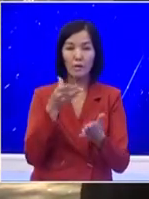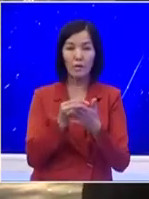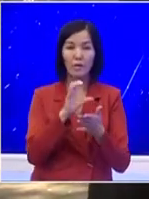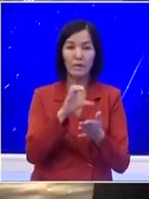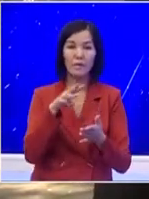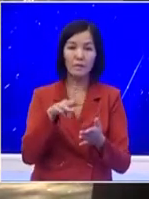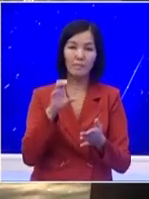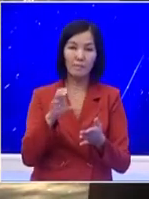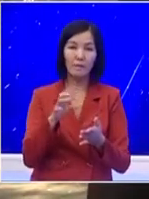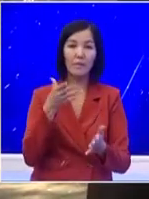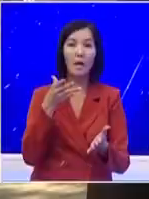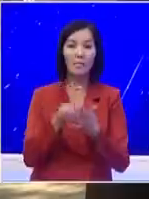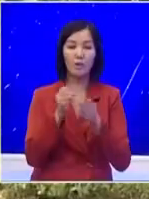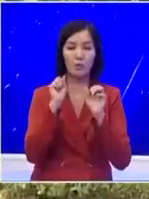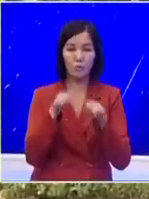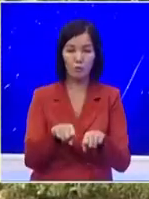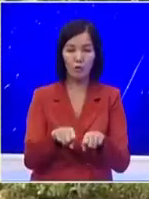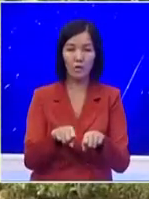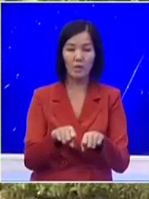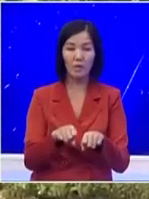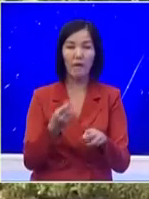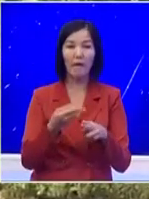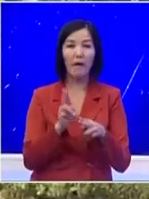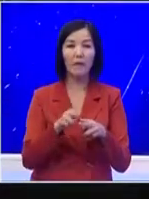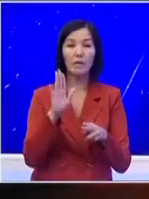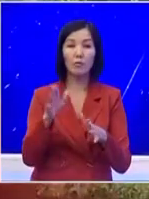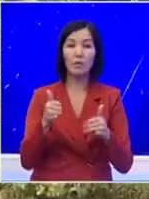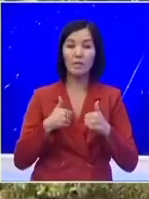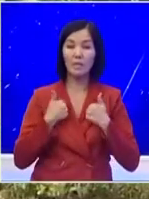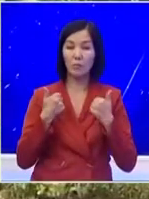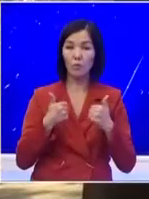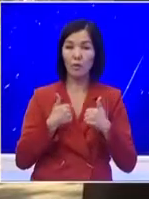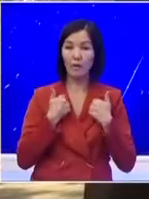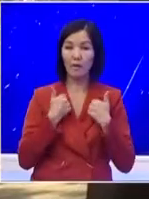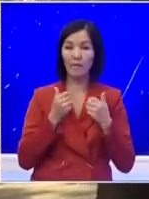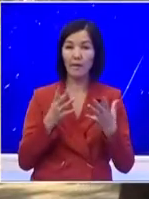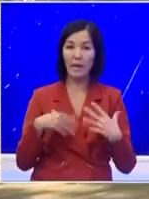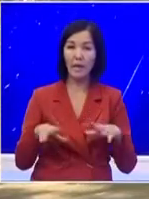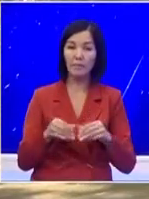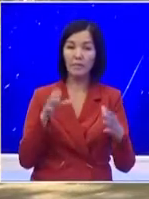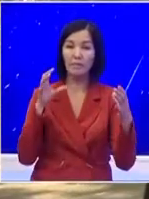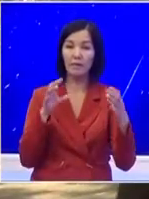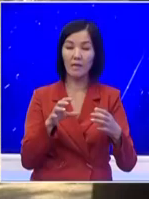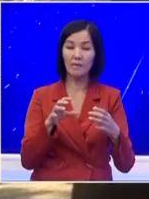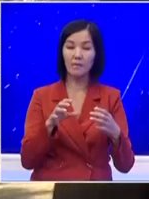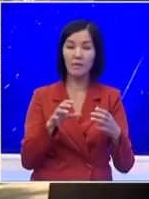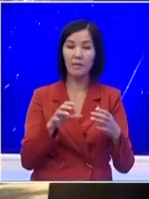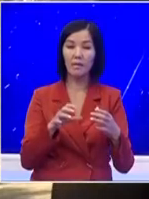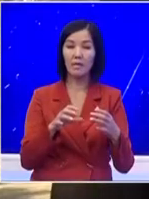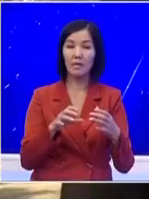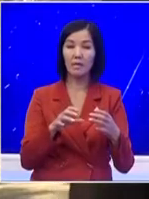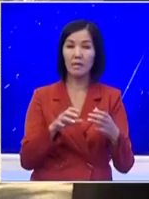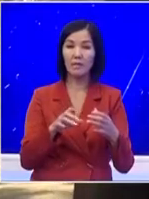СМС оплату можно сделать. Это будет стимулировать общественный транспорт Талдыкургана